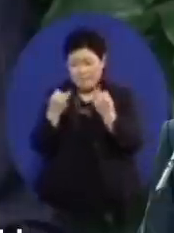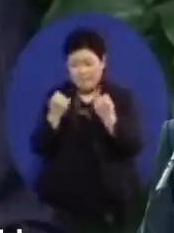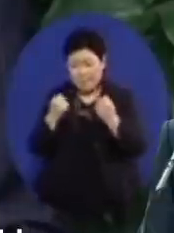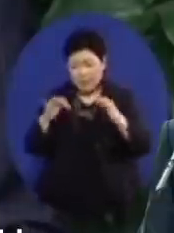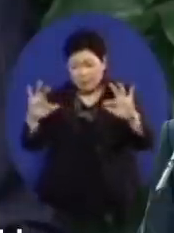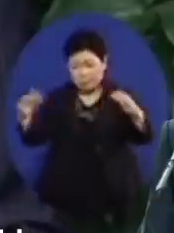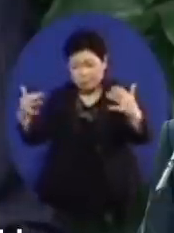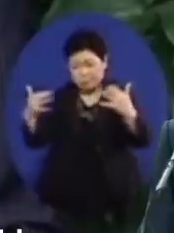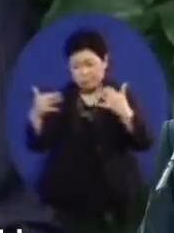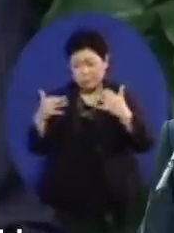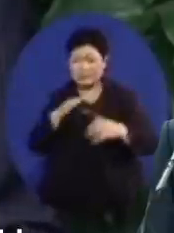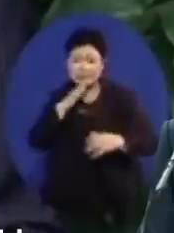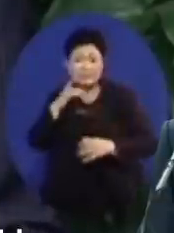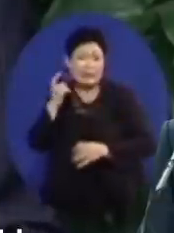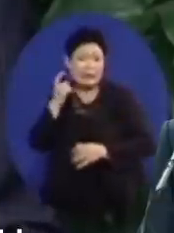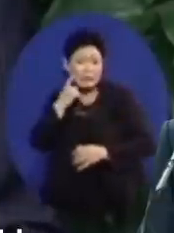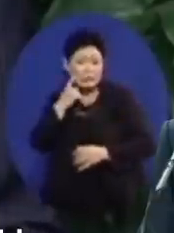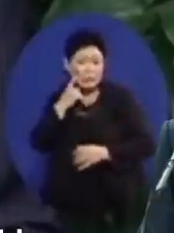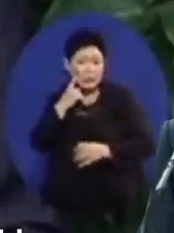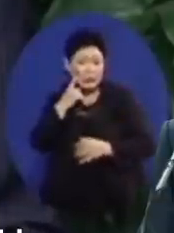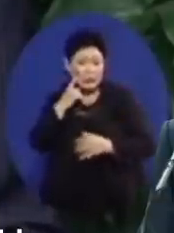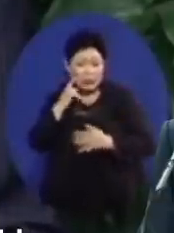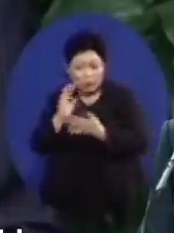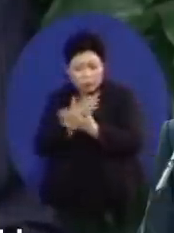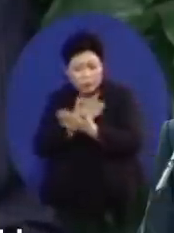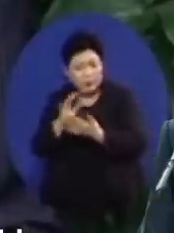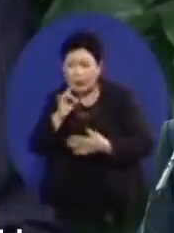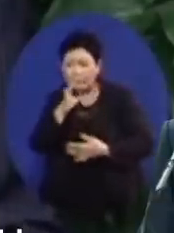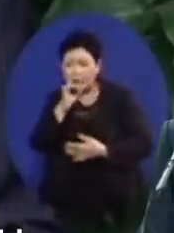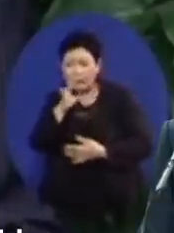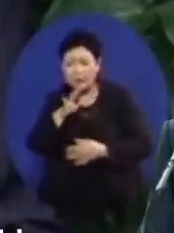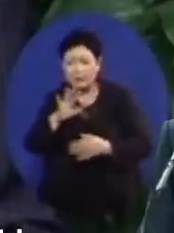이게 진짜냐 가짜냐, 꾸미면 빨리 깨면 좋겠는데